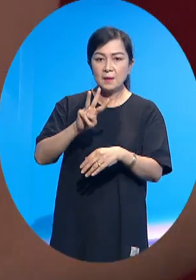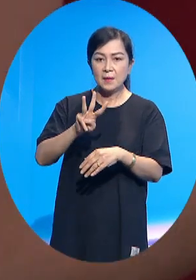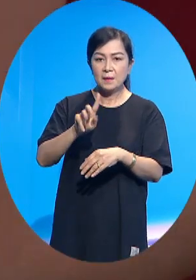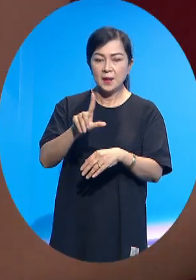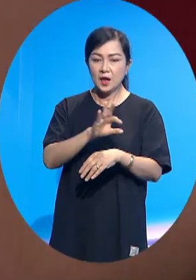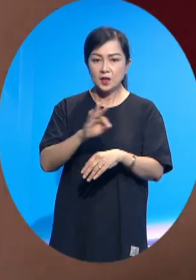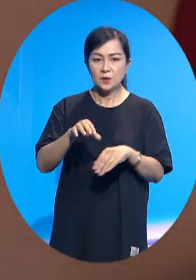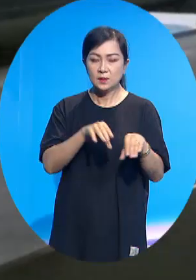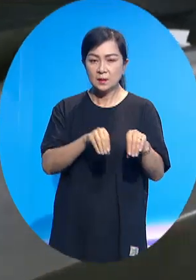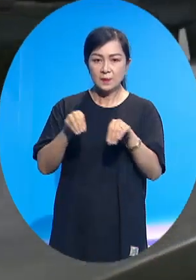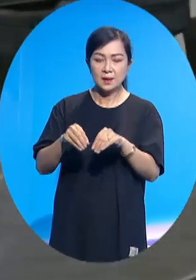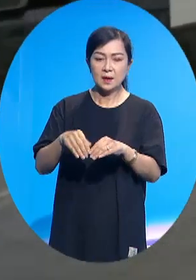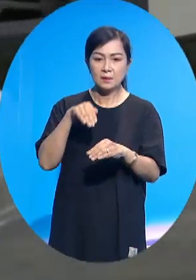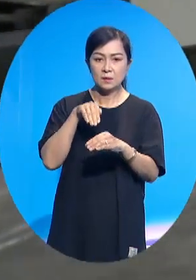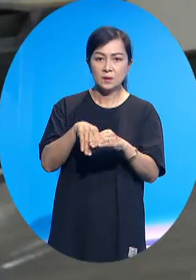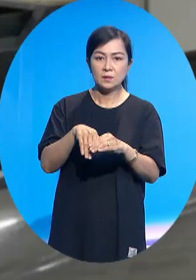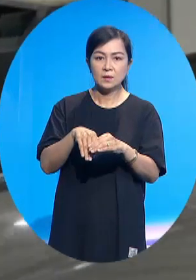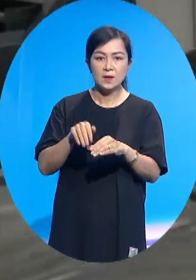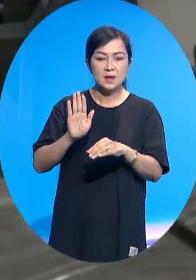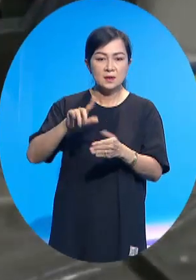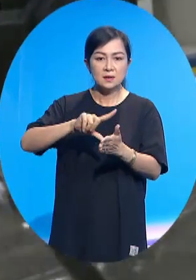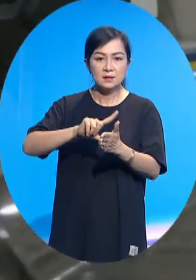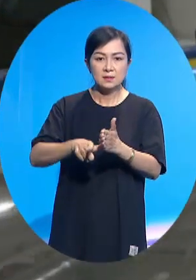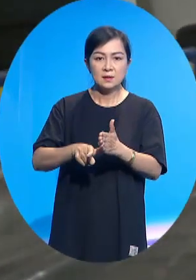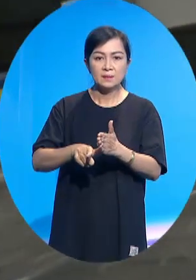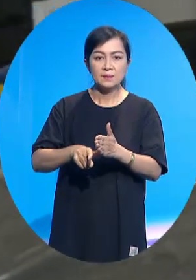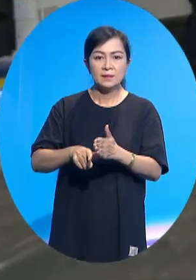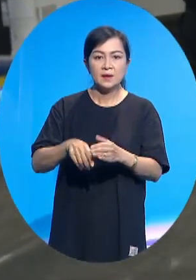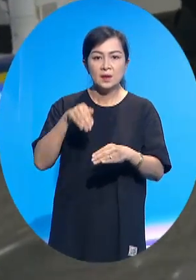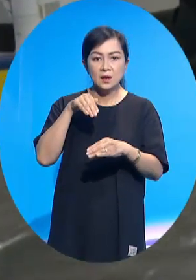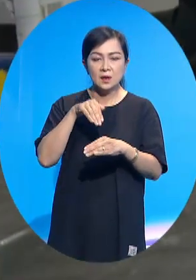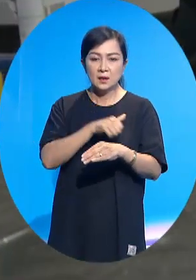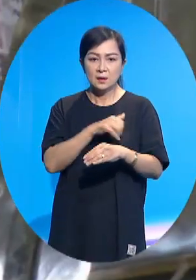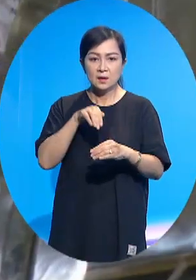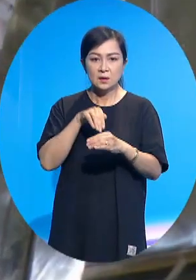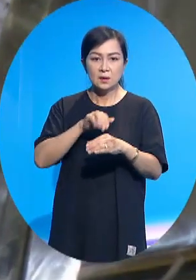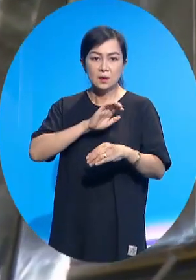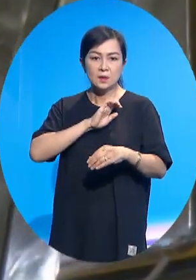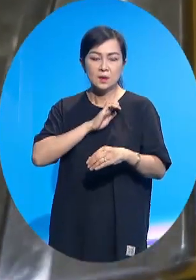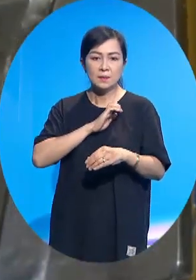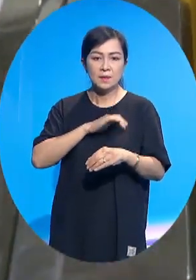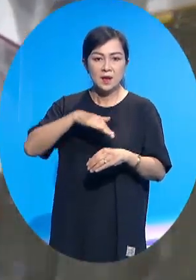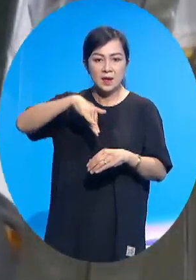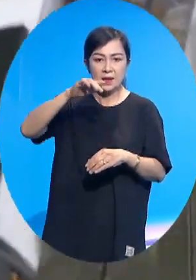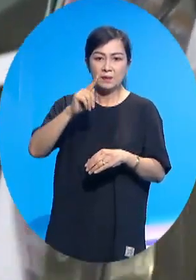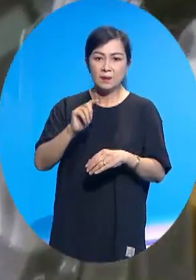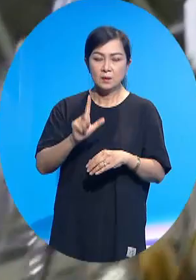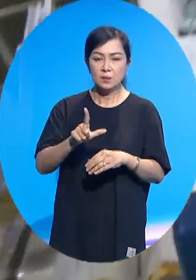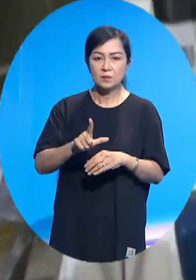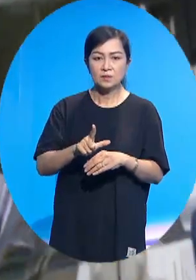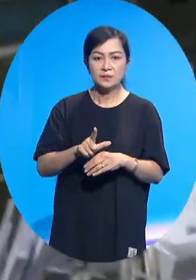cử tri Tây Ban Nha sẽ tham gia cuộc tổng tuyển cử trước thời hạn. Hiện, lượng cử tri bỏ phiếu sớm qua đường bưu điện đã đạt mức cao kỷ lục.